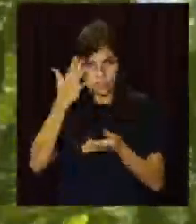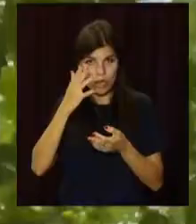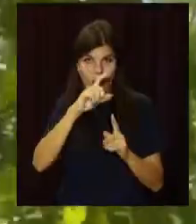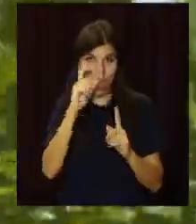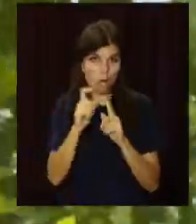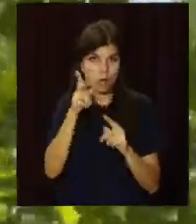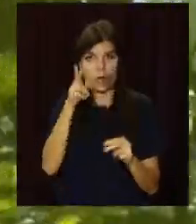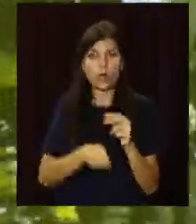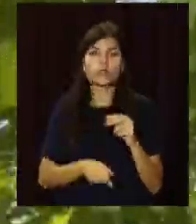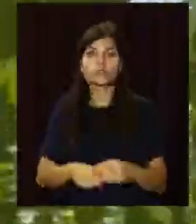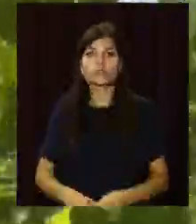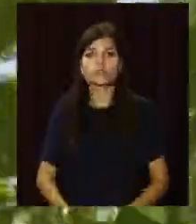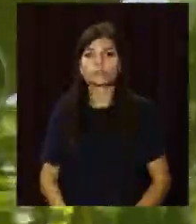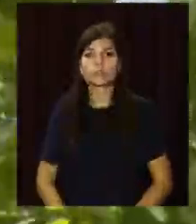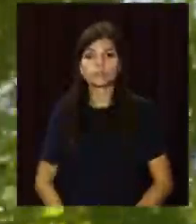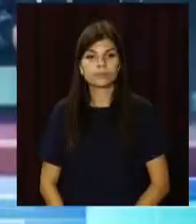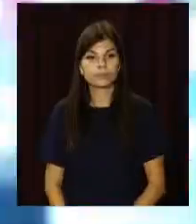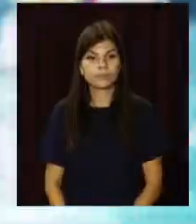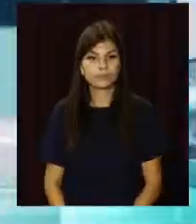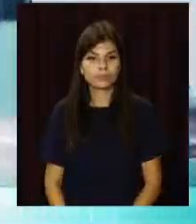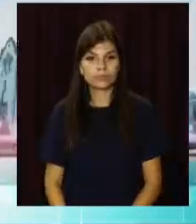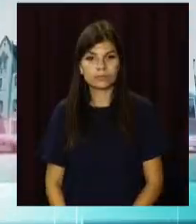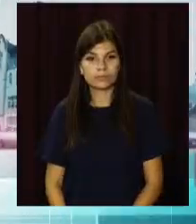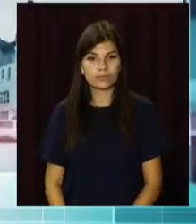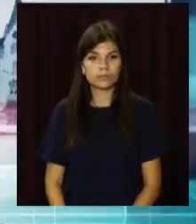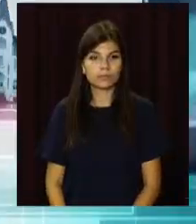Open News, телеканал «Відкритий».